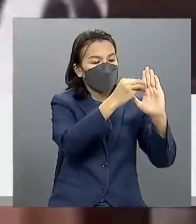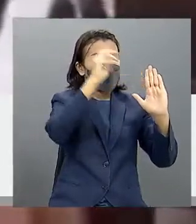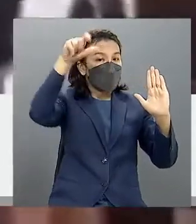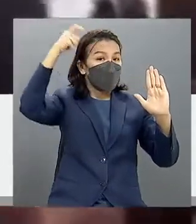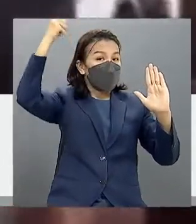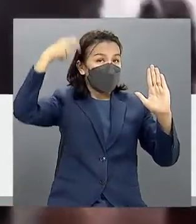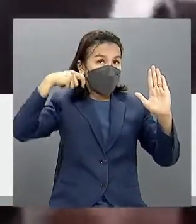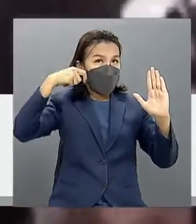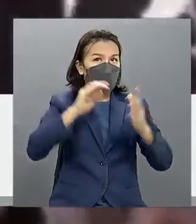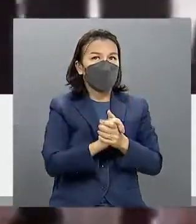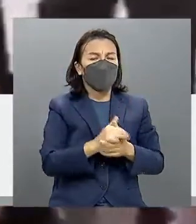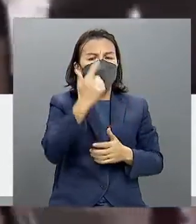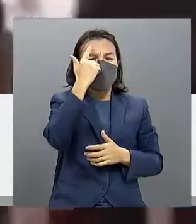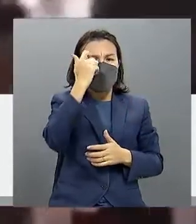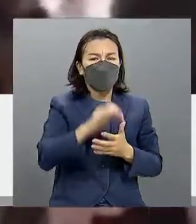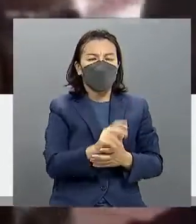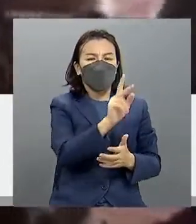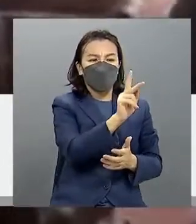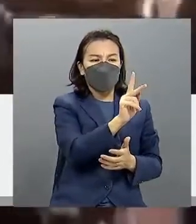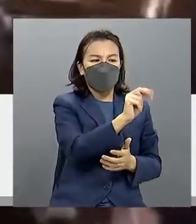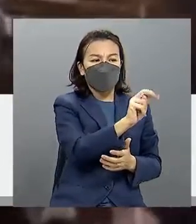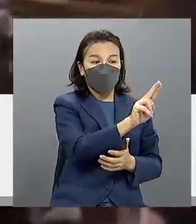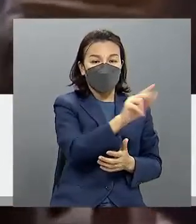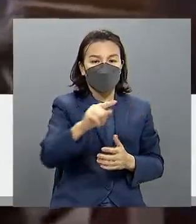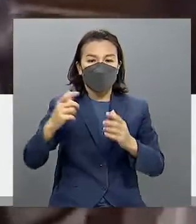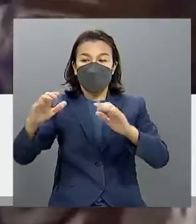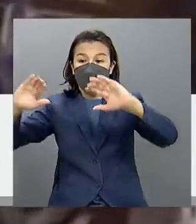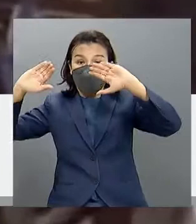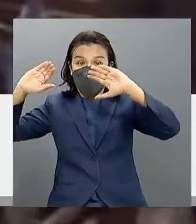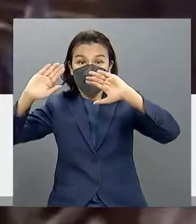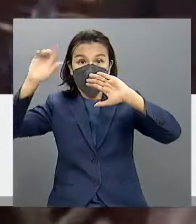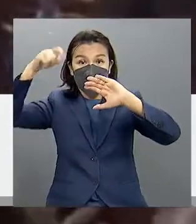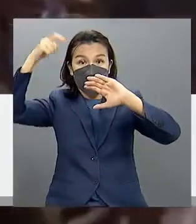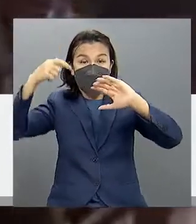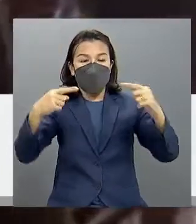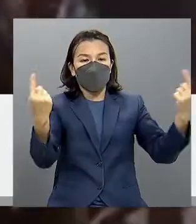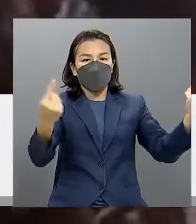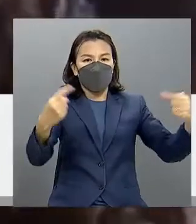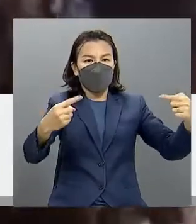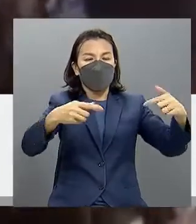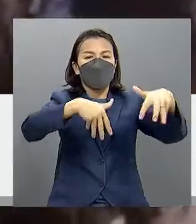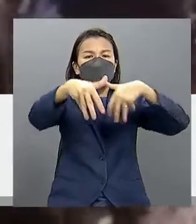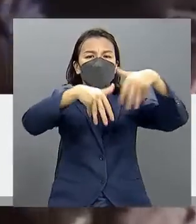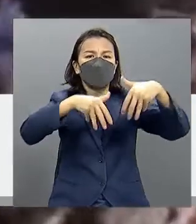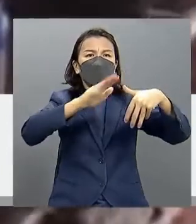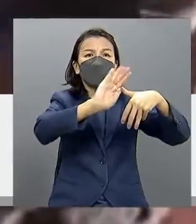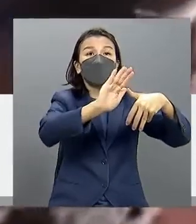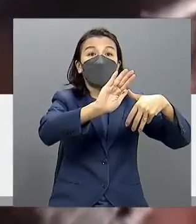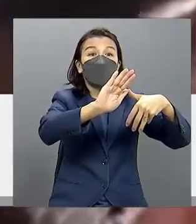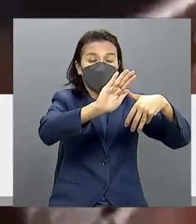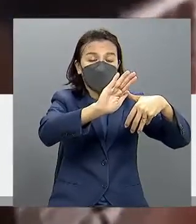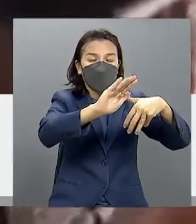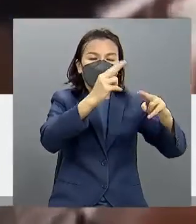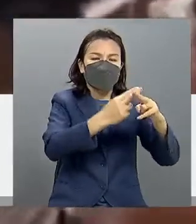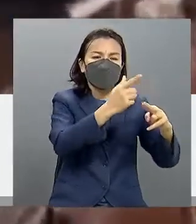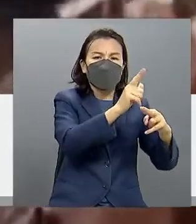กันระหว่างทหารเกณฑ์ Youกับฝ่ายรัฐบาลเงินมานะครับที่หมู่บ้านเรกอบ้านมีเหล้าปั่นและบ้านผารู